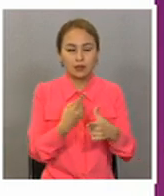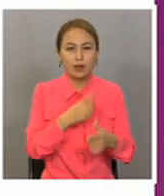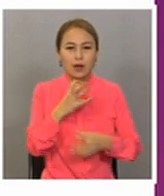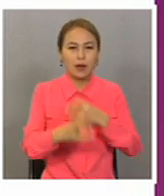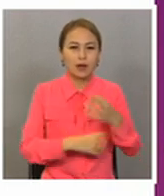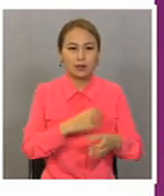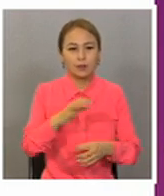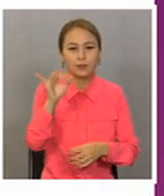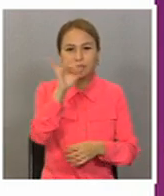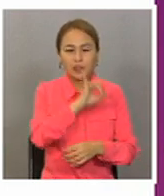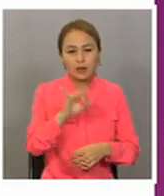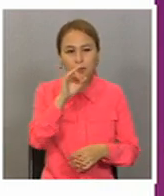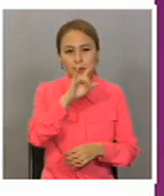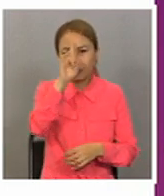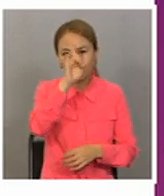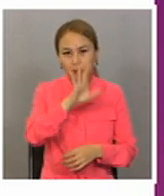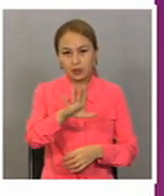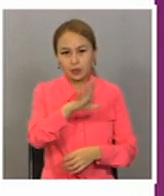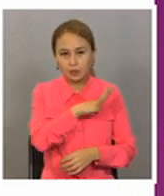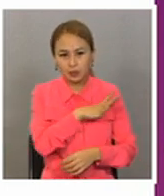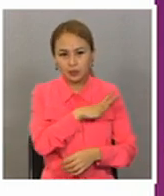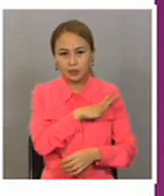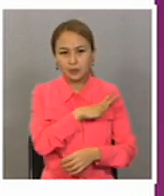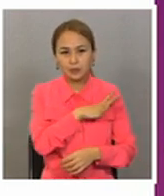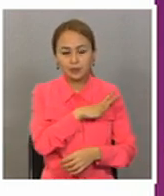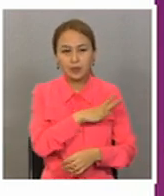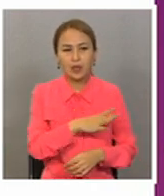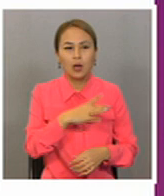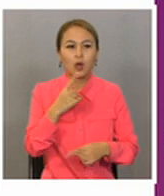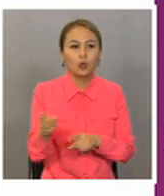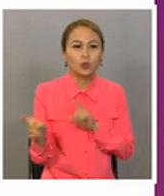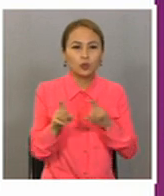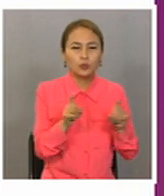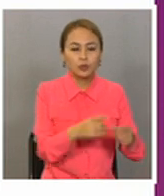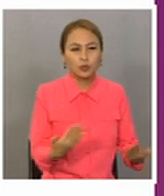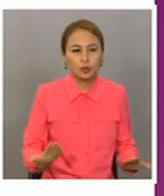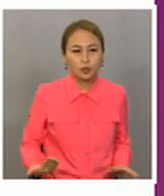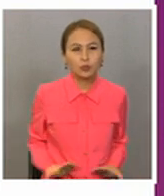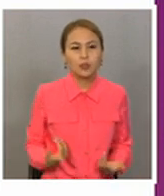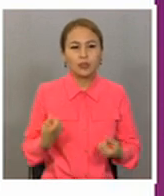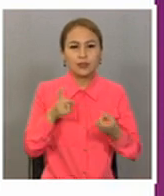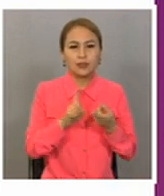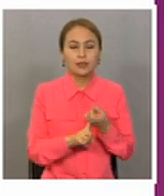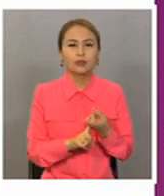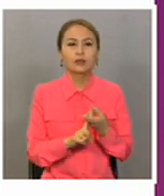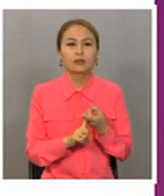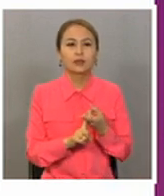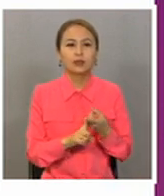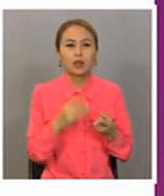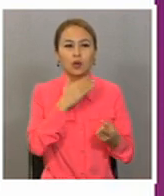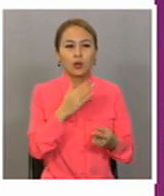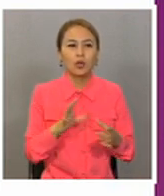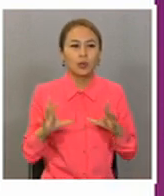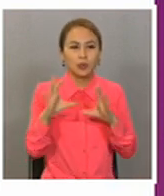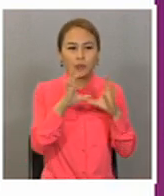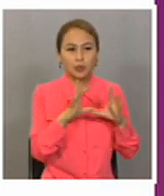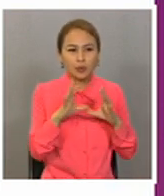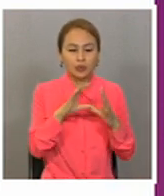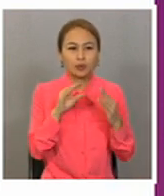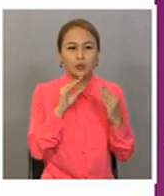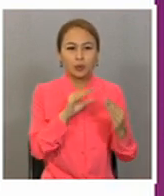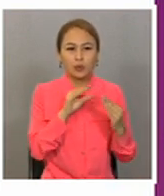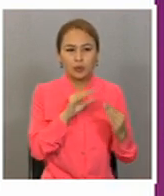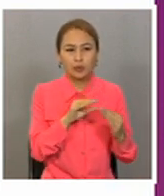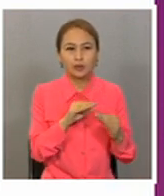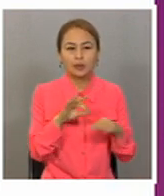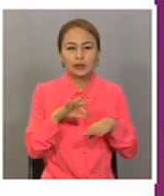тарихына белгілі болды. Көшпелі тұрмыс салтына орай, олар дөңгелекті көлік,